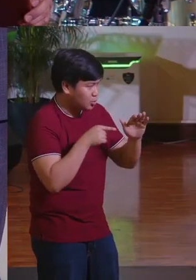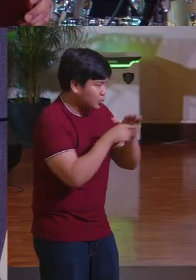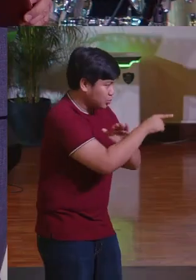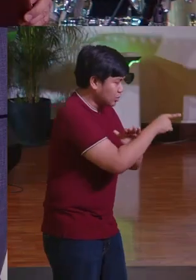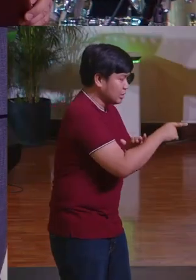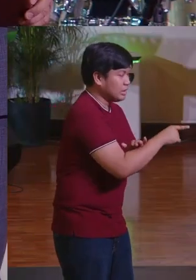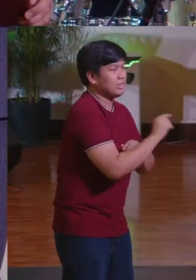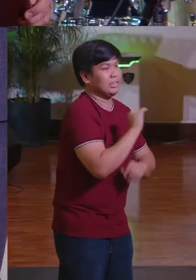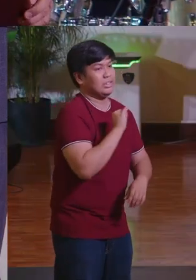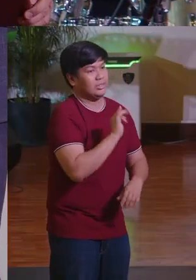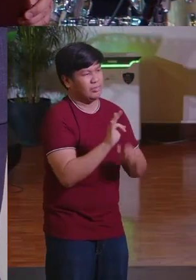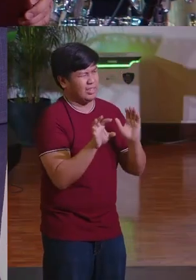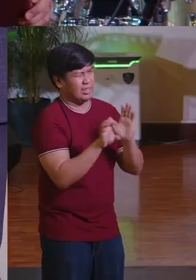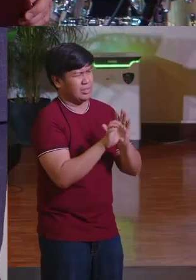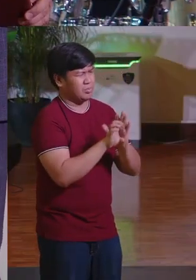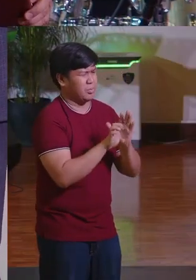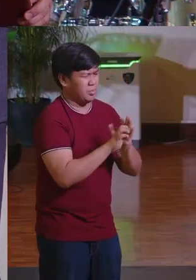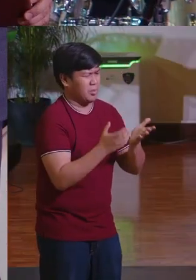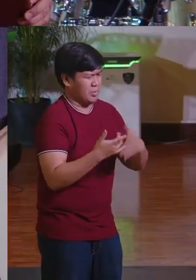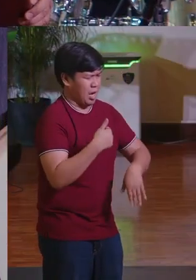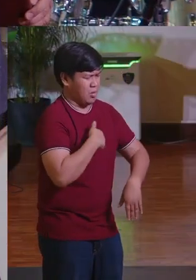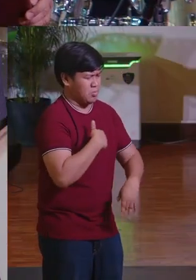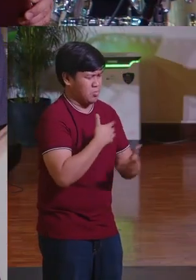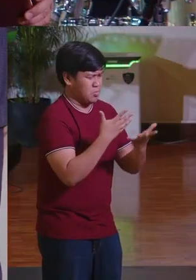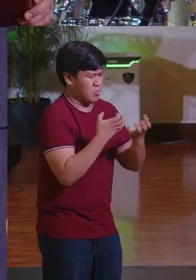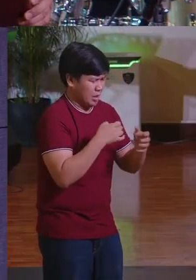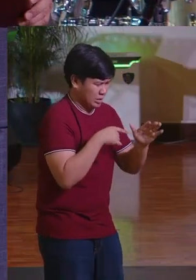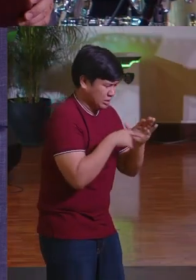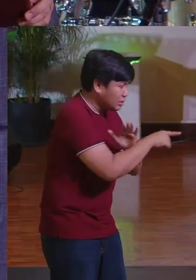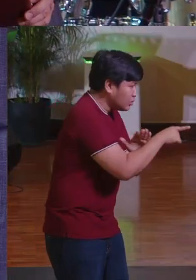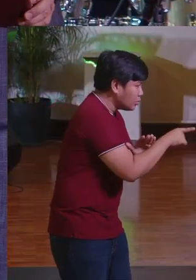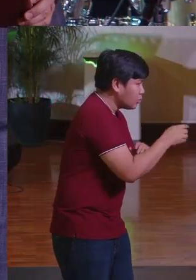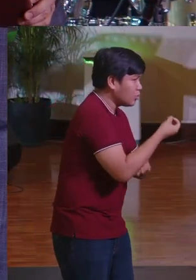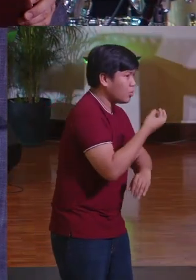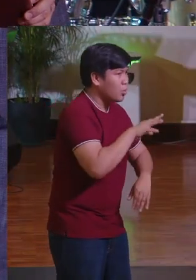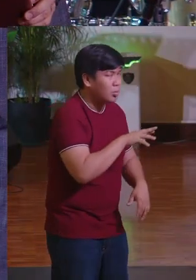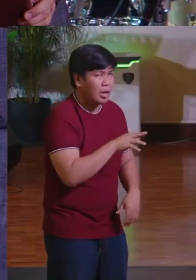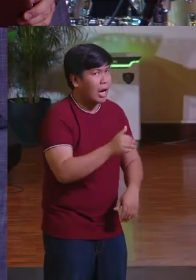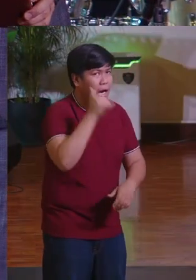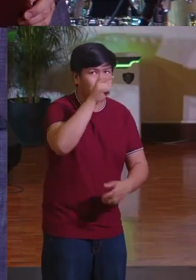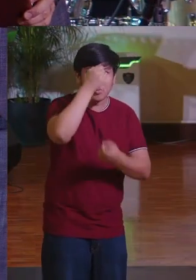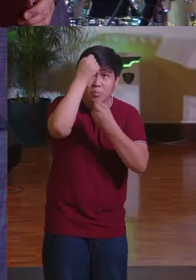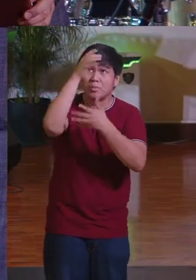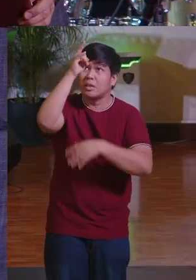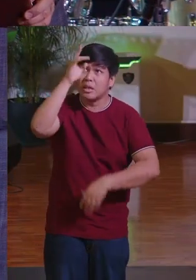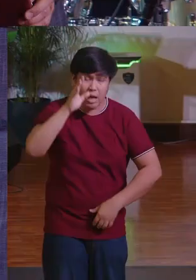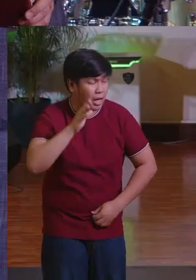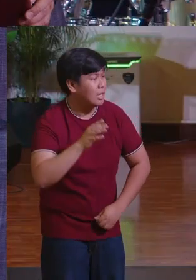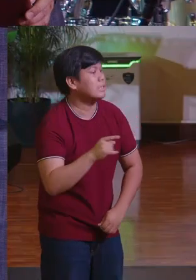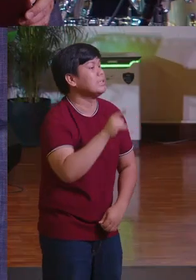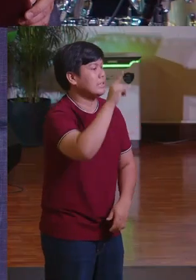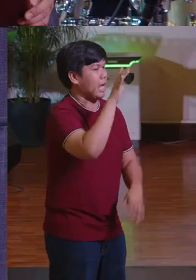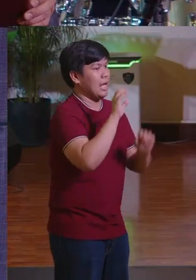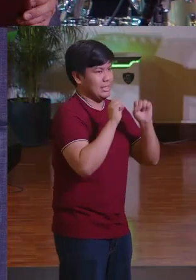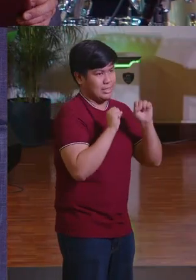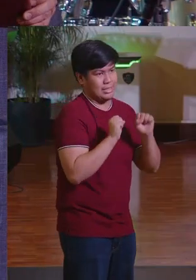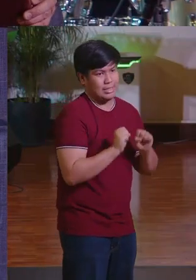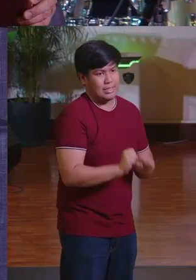ito man po ay sinasadya o dahil sa nagtatampo sa Diyos, kagaya ni Jonah, God can ordain